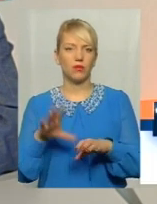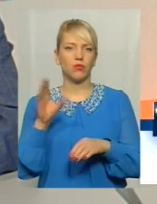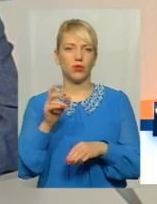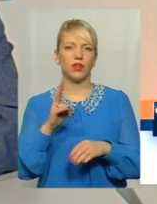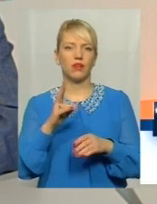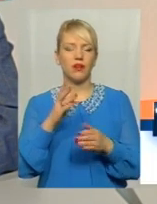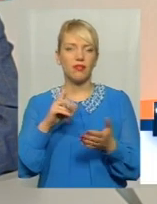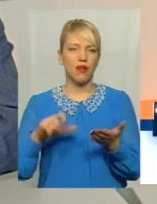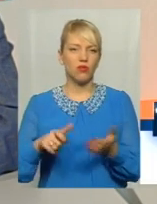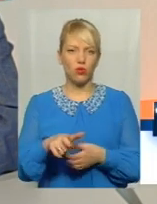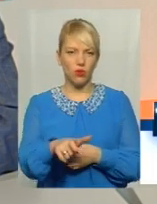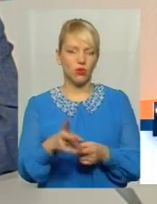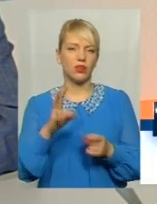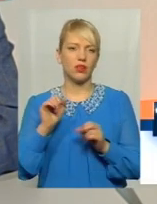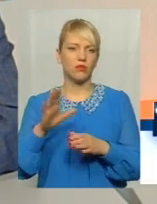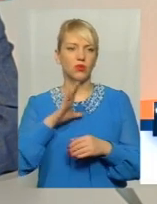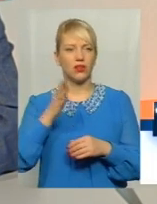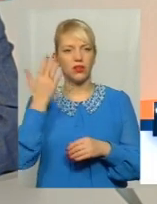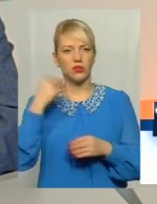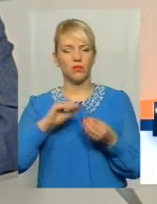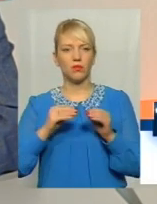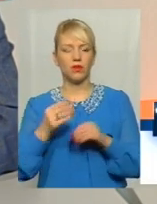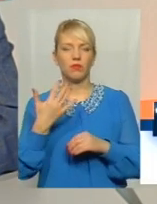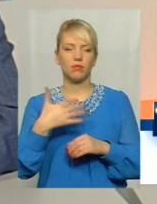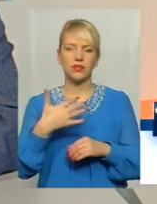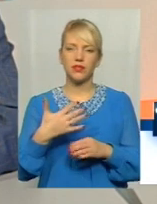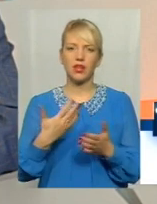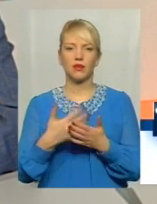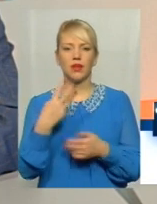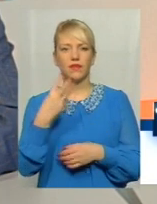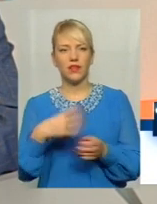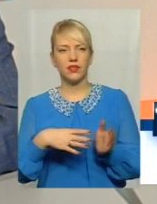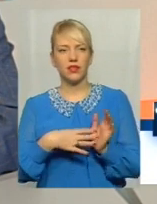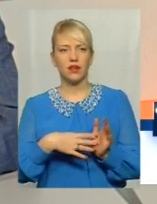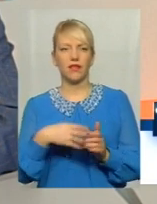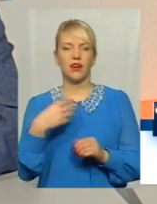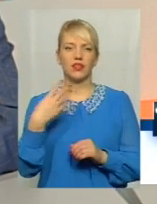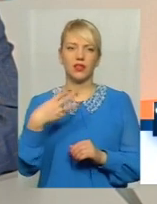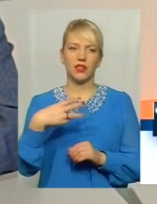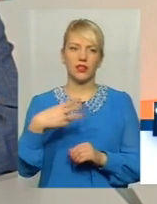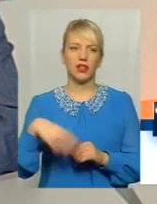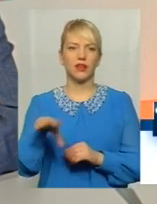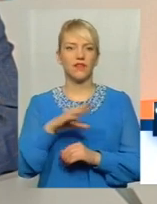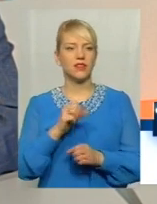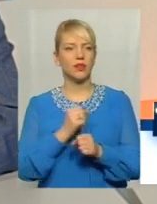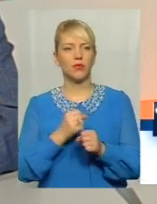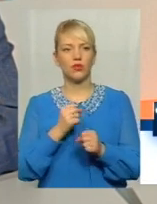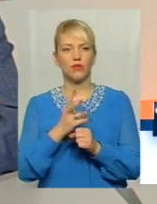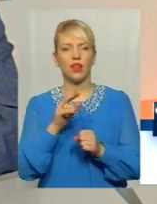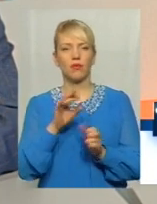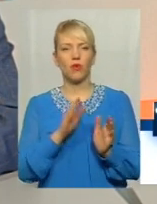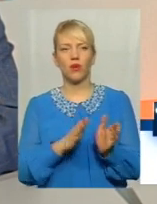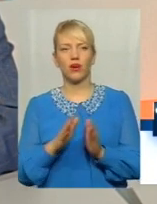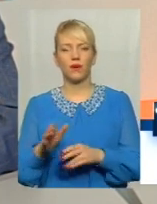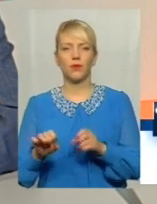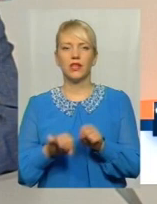лініях. Там, де були раніше проблемні маршрути, 50-й, там 39-й, 30-й, тобто всі працювали по графіку, збоїв